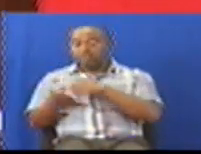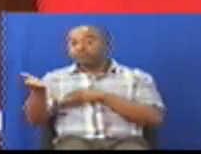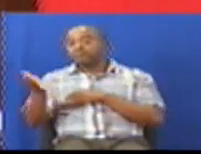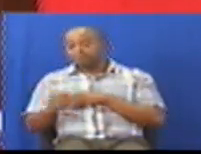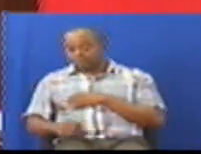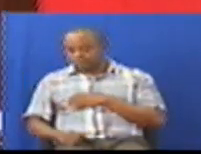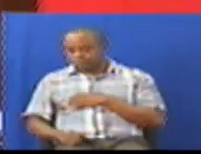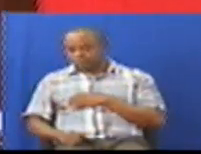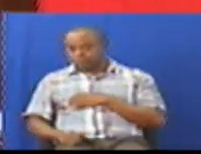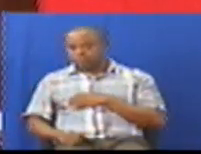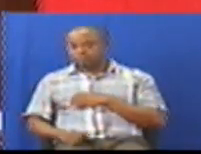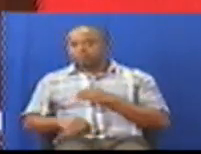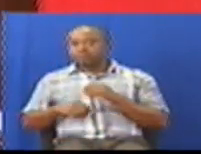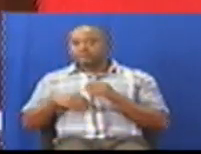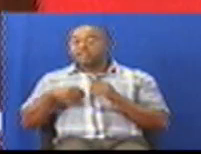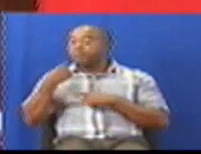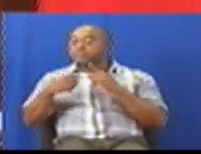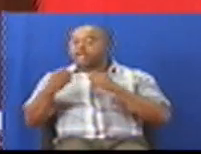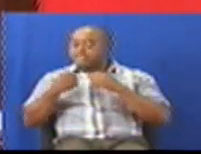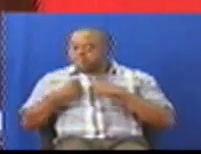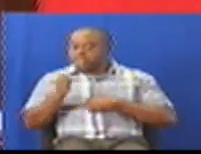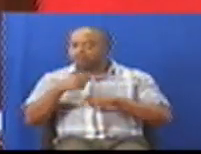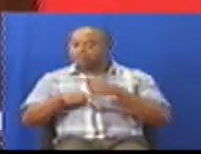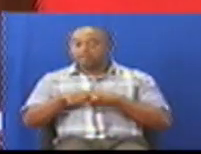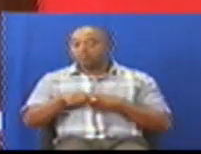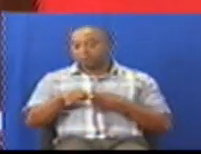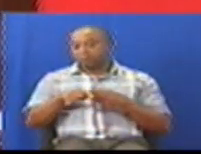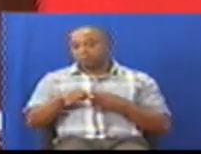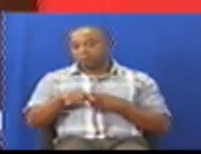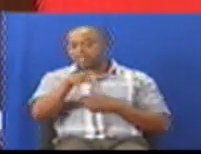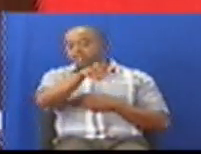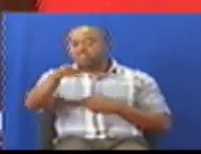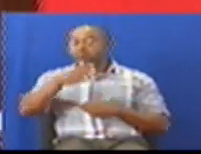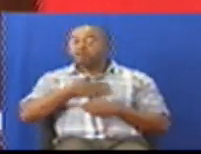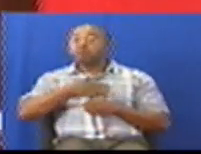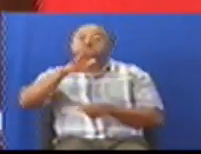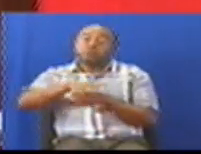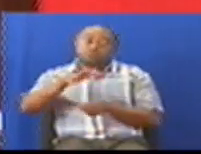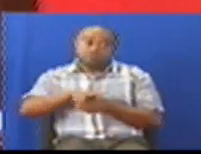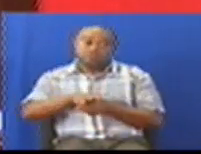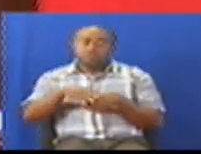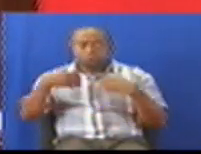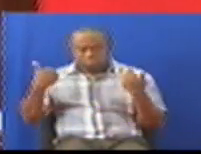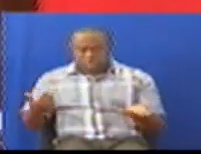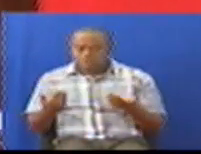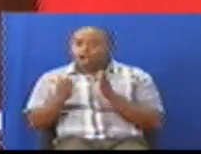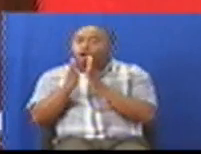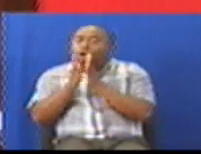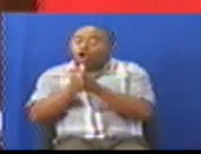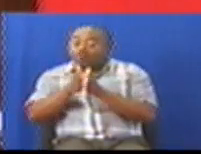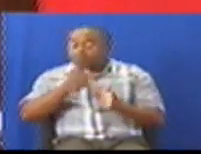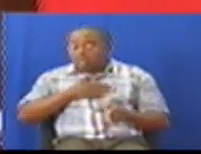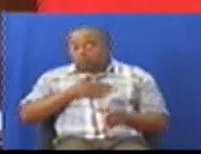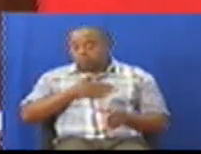miradi iliyotekelezwa kwenye jimbo langu ni mingi sana. Ombi langu ni dogo tu kwa Watanzania, hasa hususan jimbo